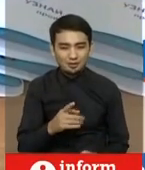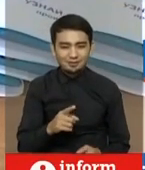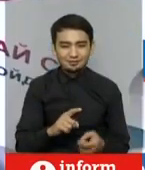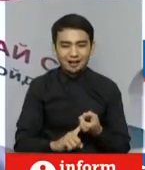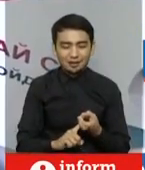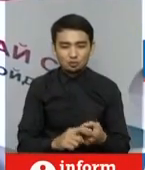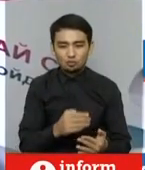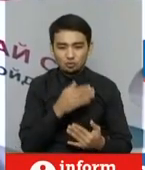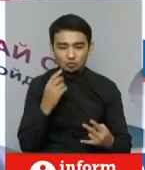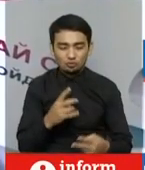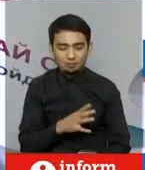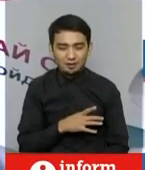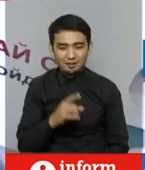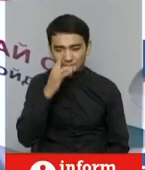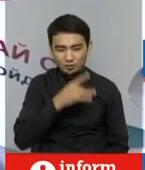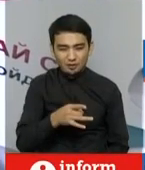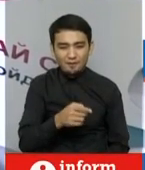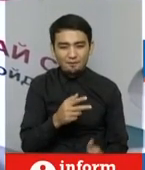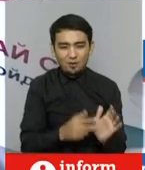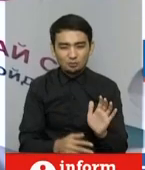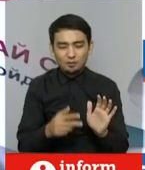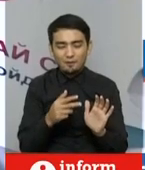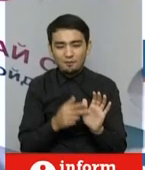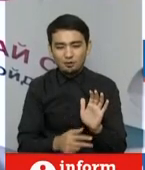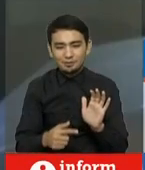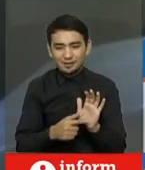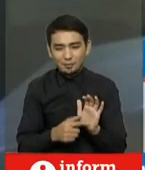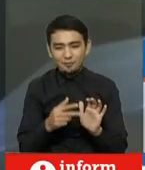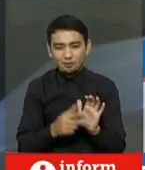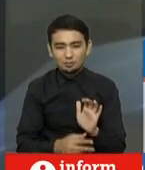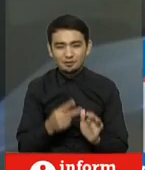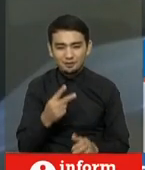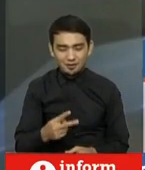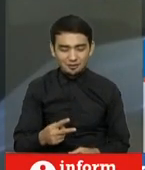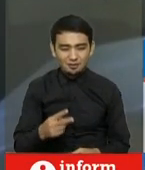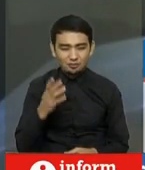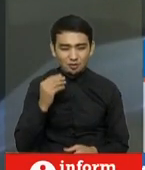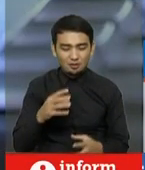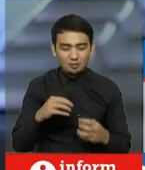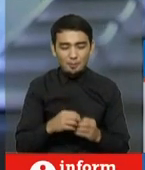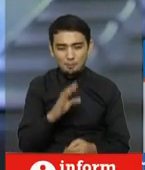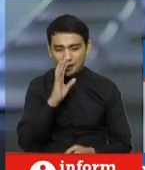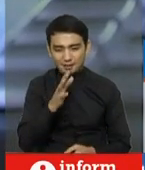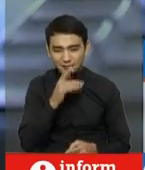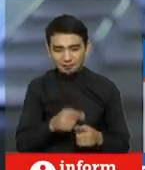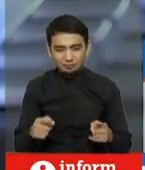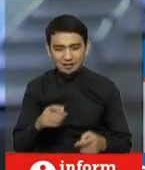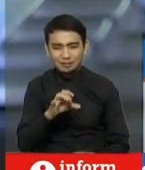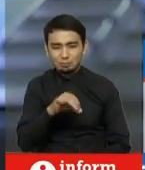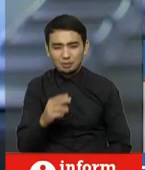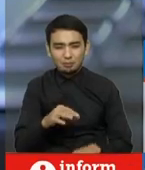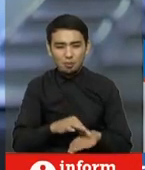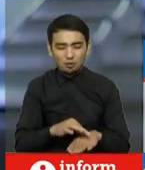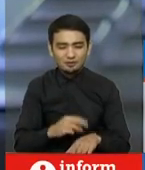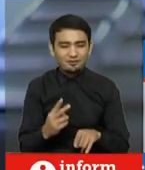незаразными. По республике эти цифры 80, 87, 82 соответственно. За последние 5 лет смертность от СПИДа